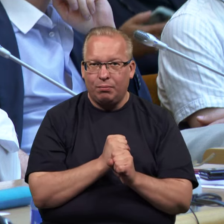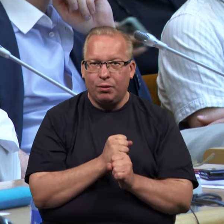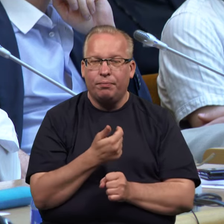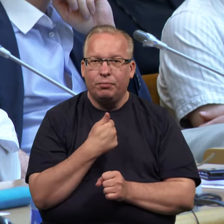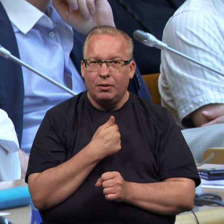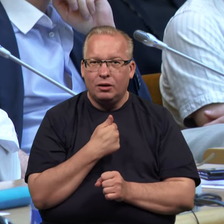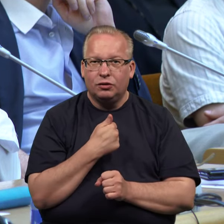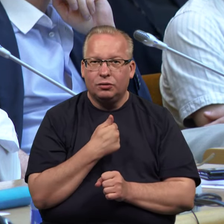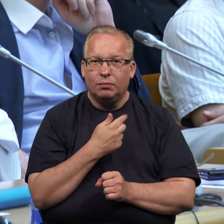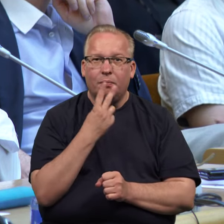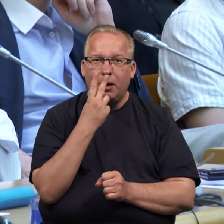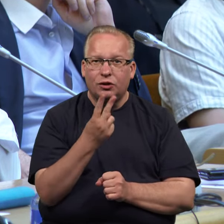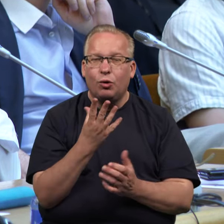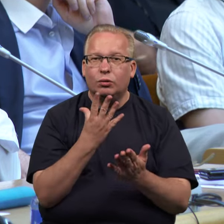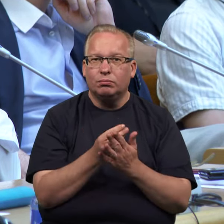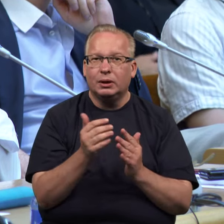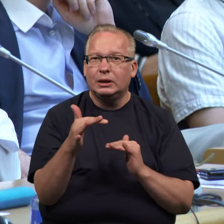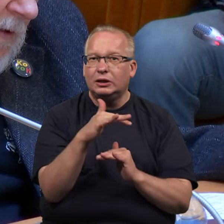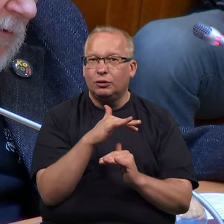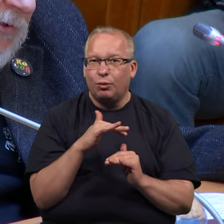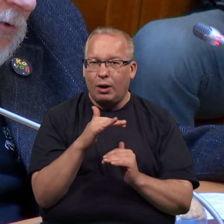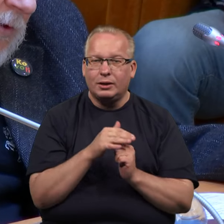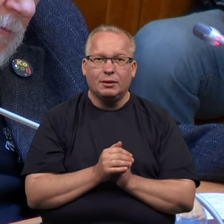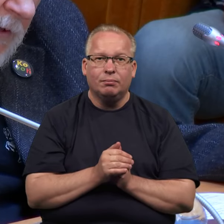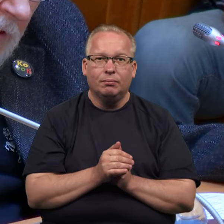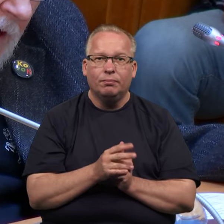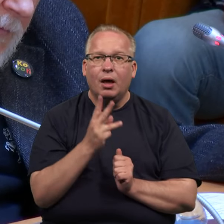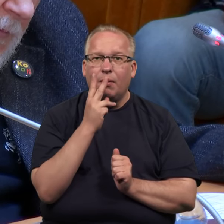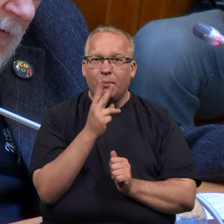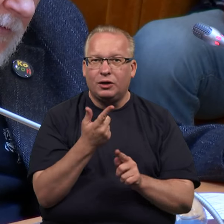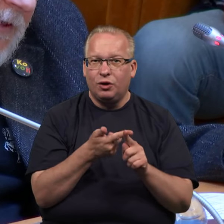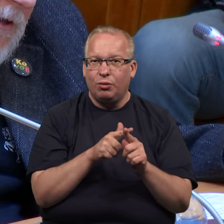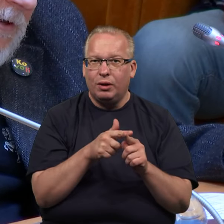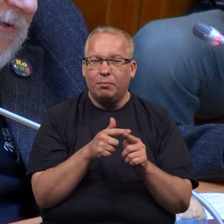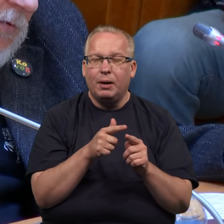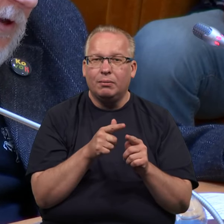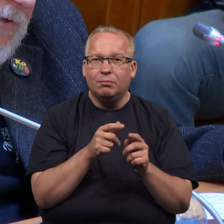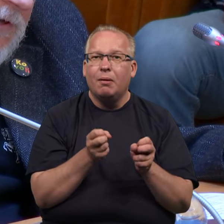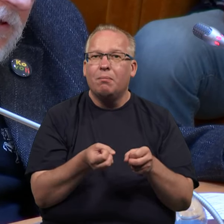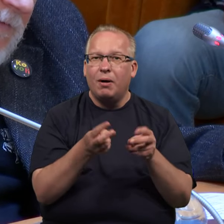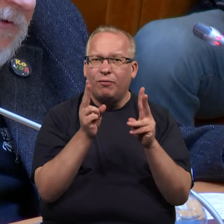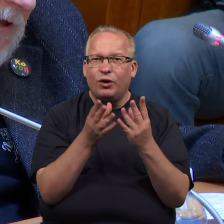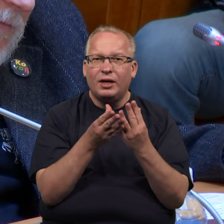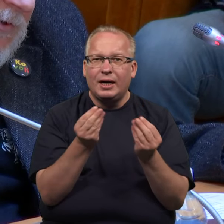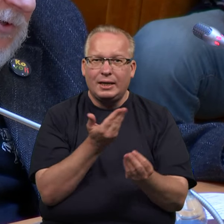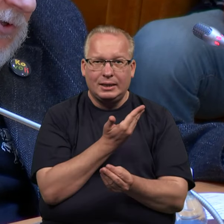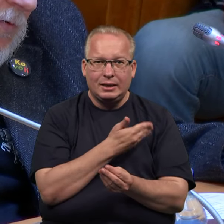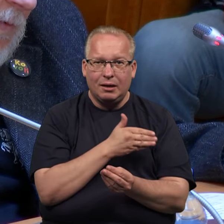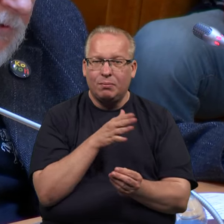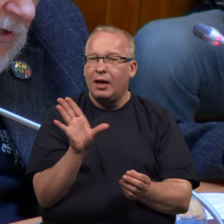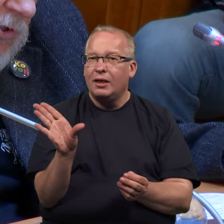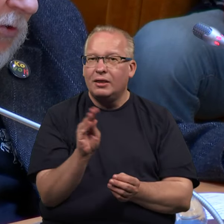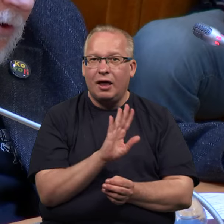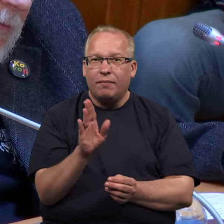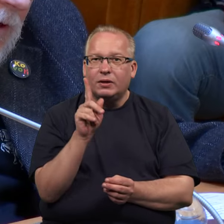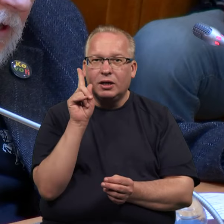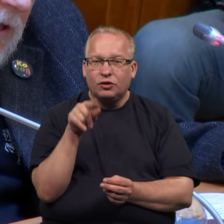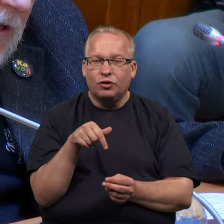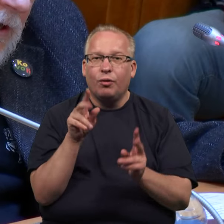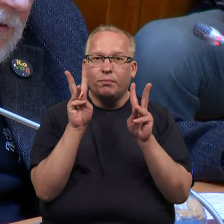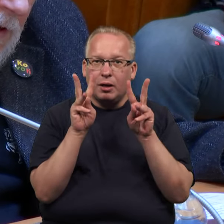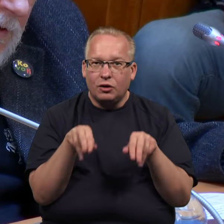mačiau uždavinius, aš mačiau situaciją, mačiau labai trapią, pavojingą situaciją, ne viską mes žinome, mes